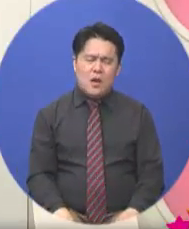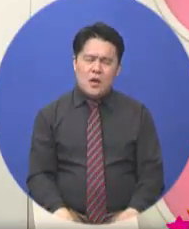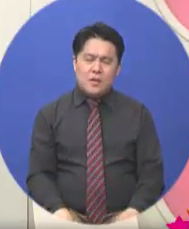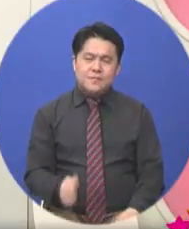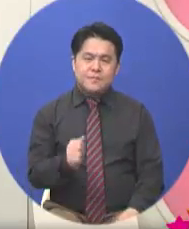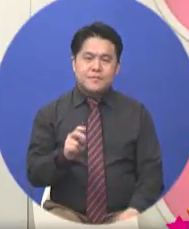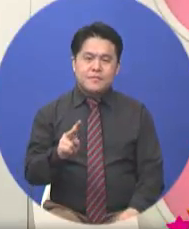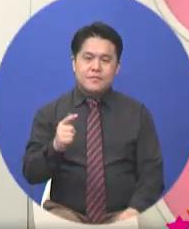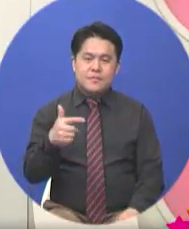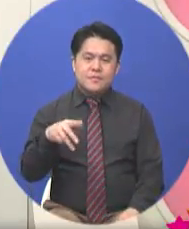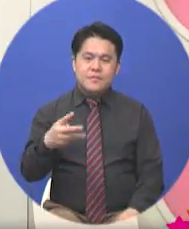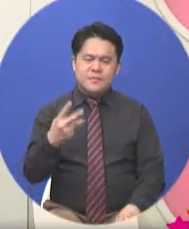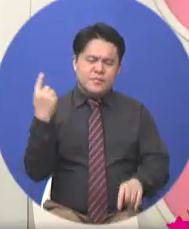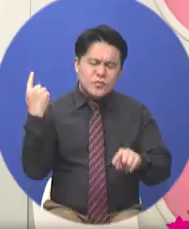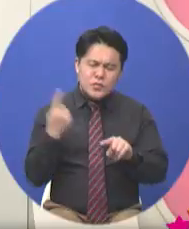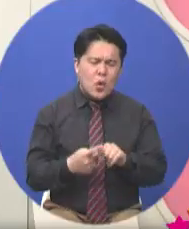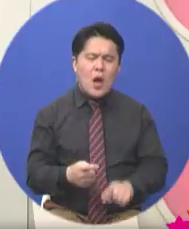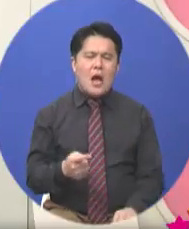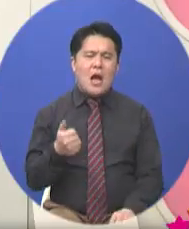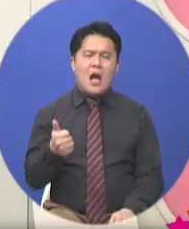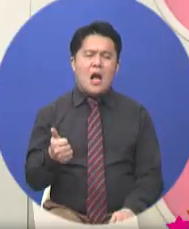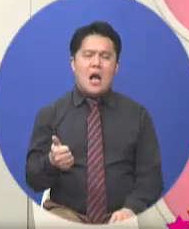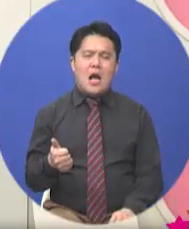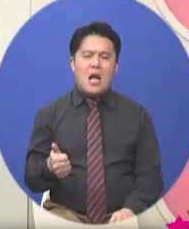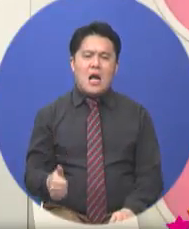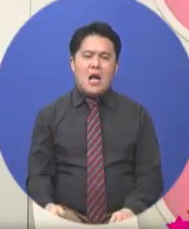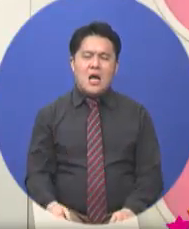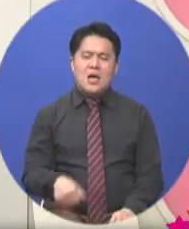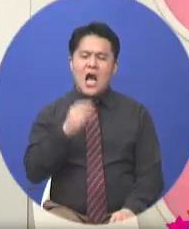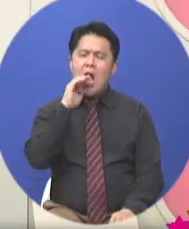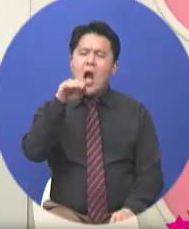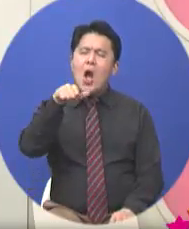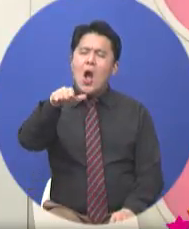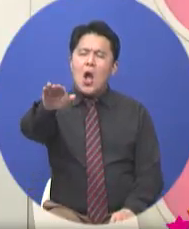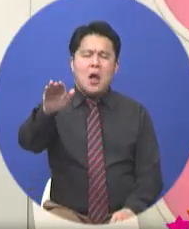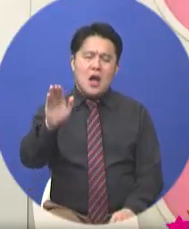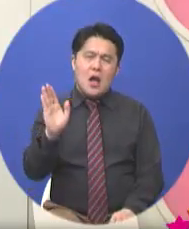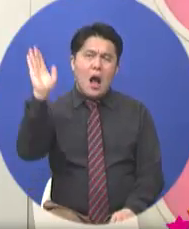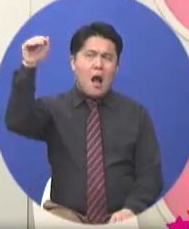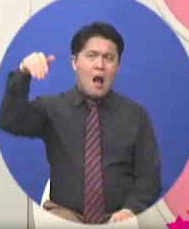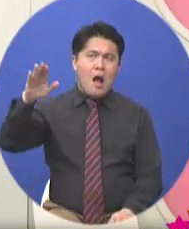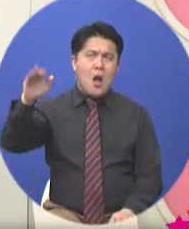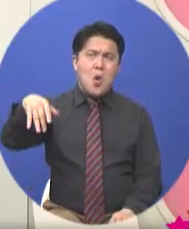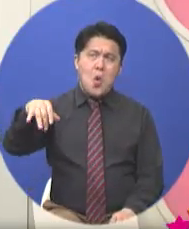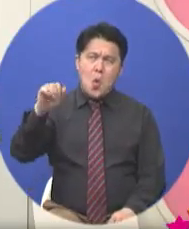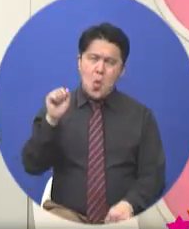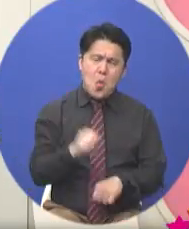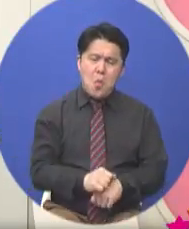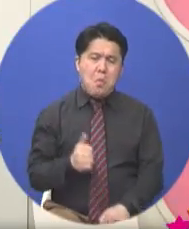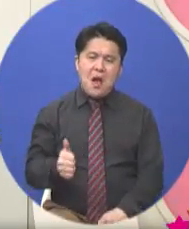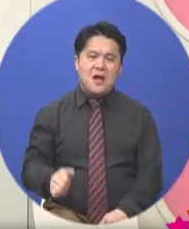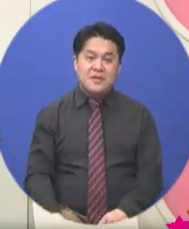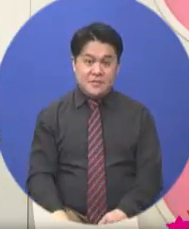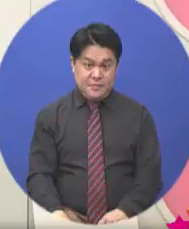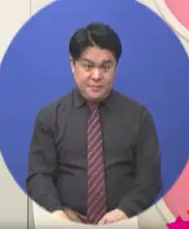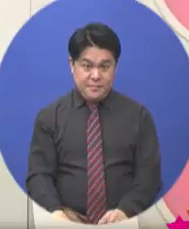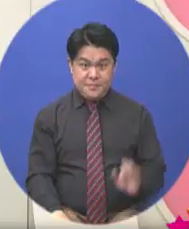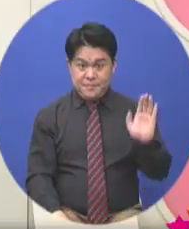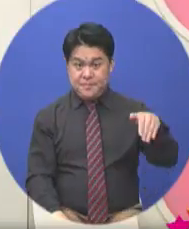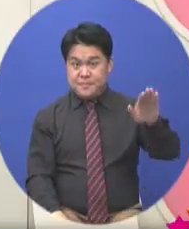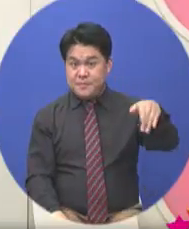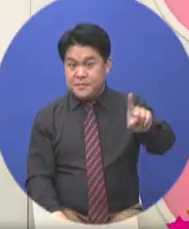완전히 현철 선생님 목소리예요. 너무 잘하시네요. 굴러가는 소리도 그렇고 야 꺾임도 칩니다. 야